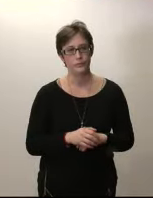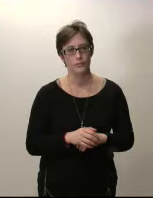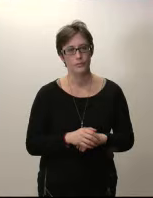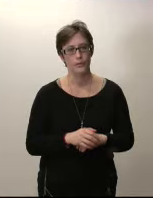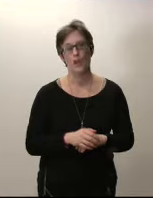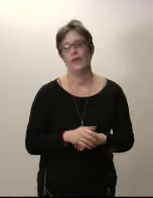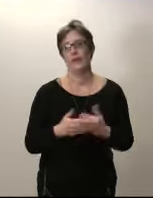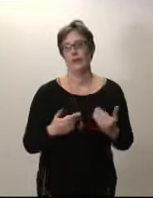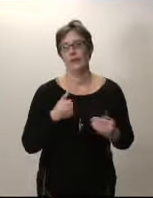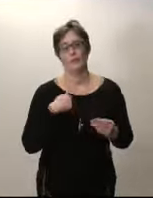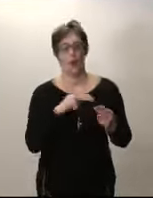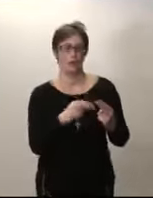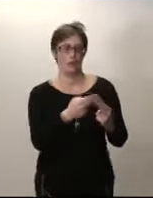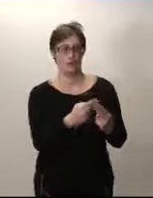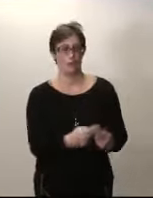Plusieurs réponses à vous donner.